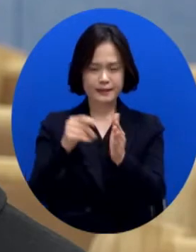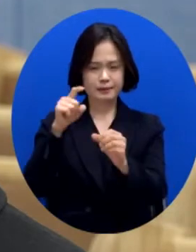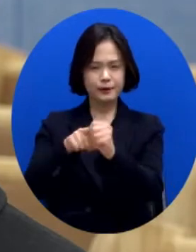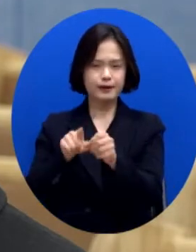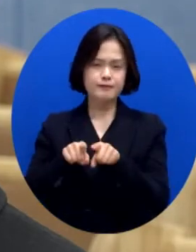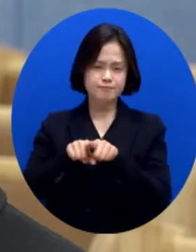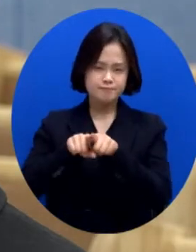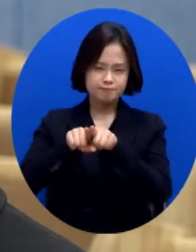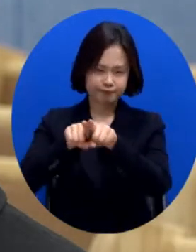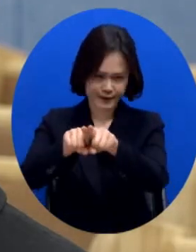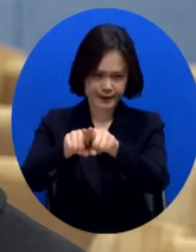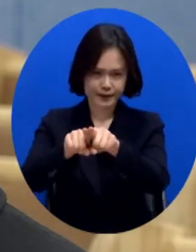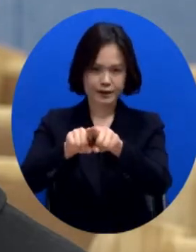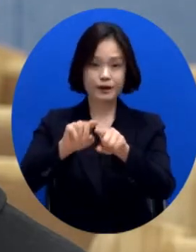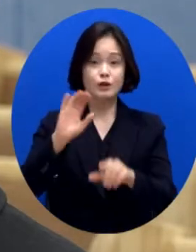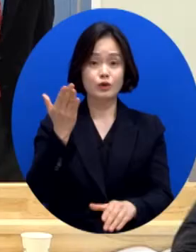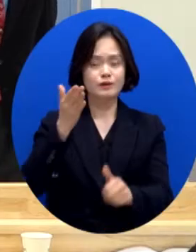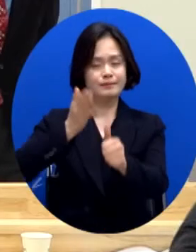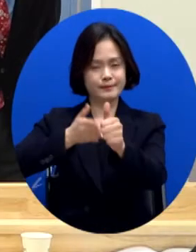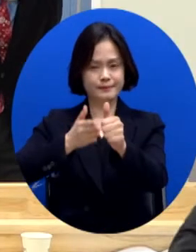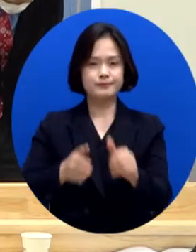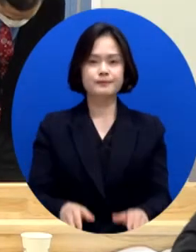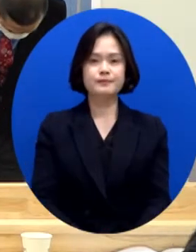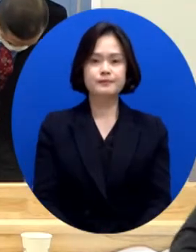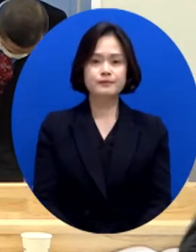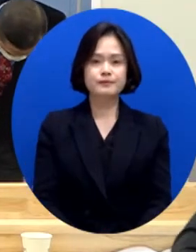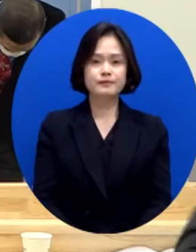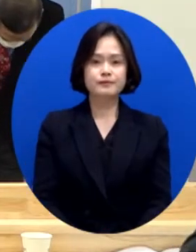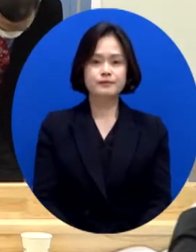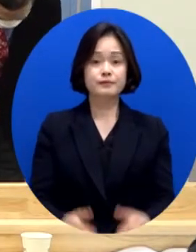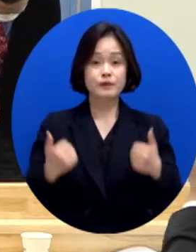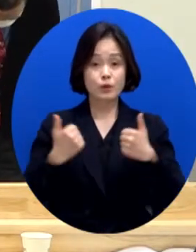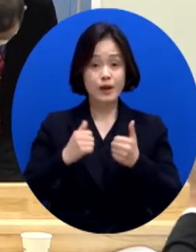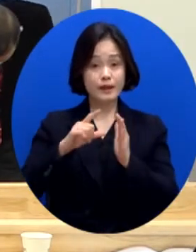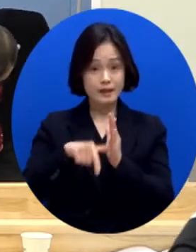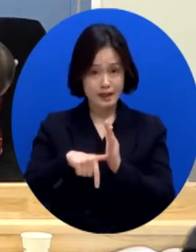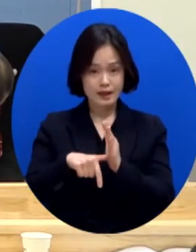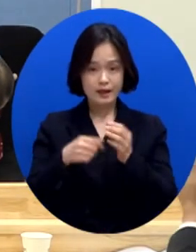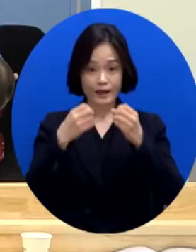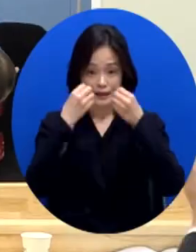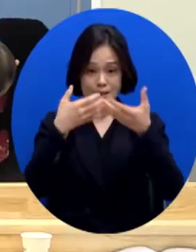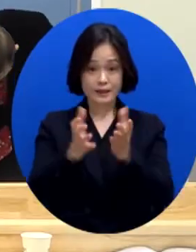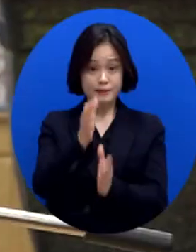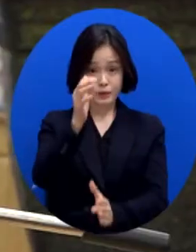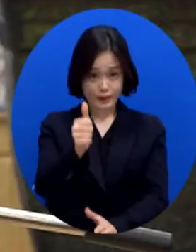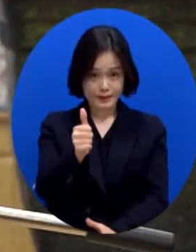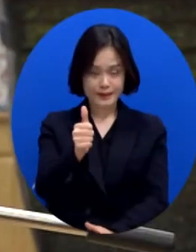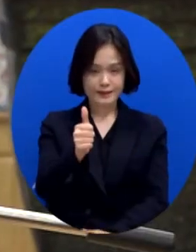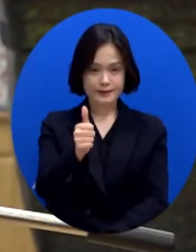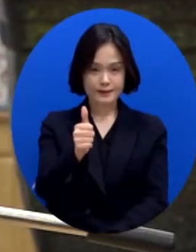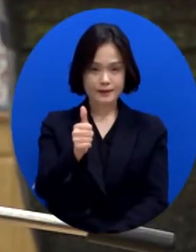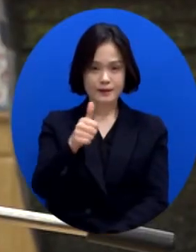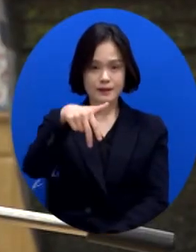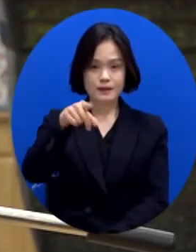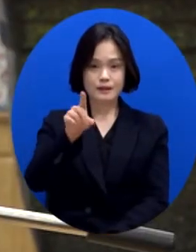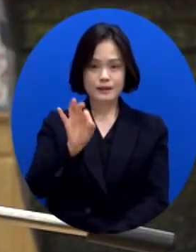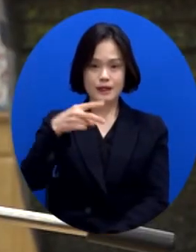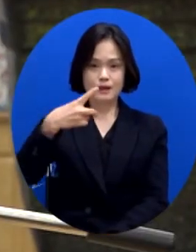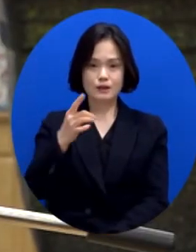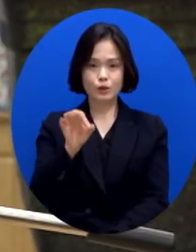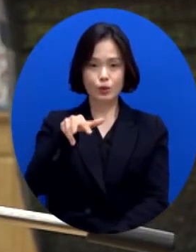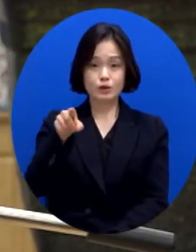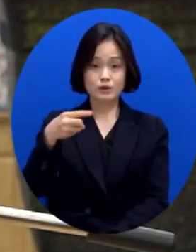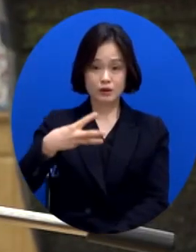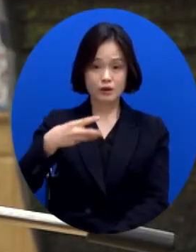함께 가는 지방의회가 되자 고 전했습니다 여진 회의에서 신임회장에 여수 능력 교패 장 동 철 목사를